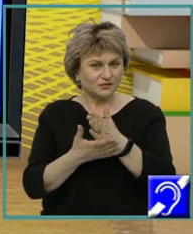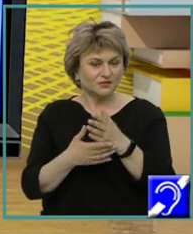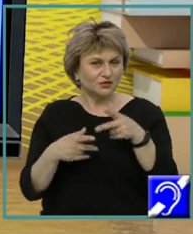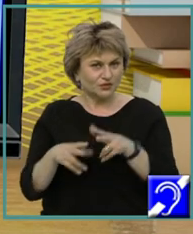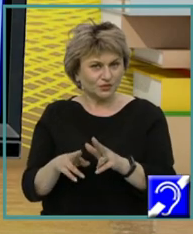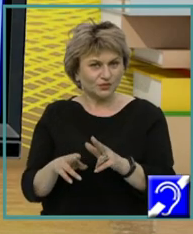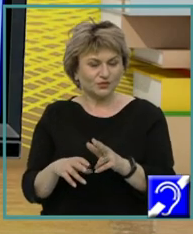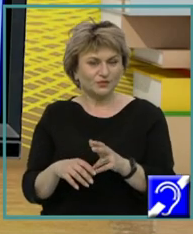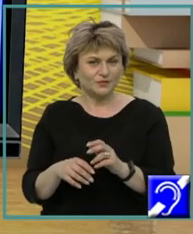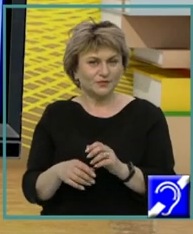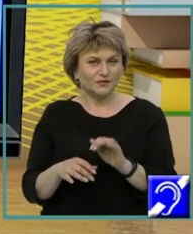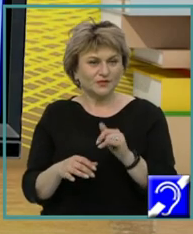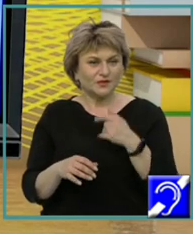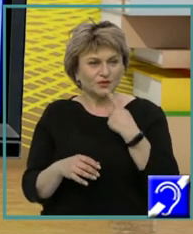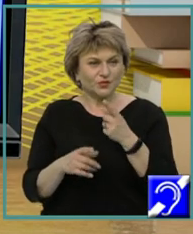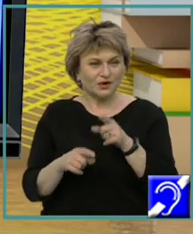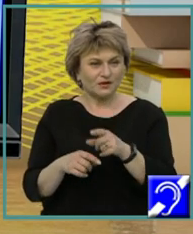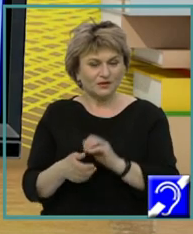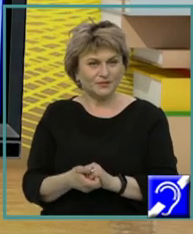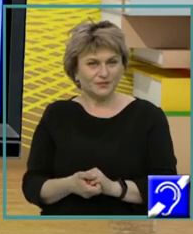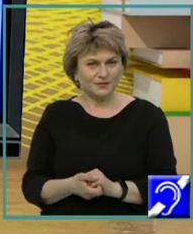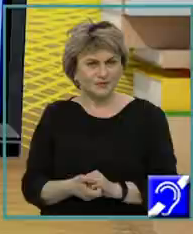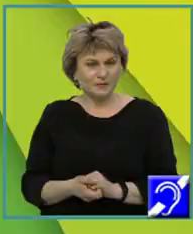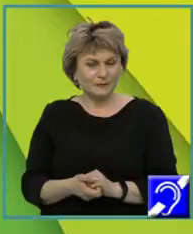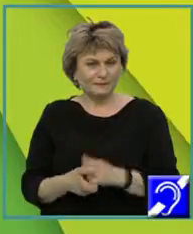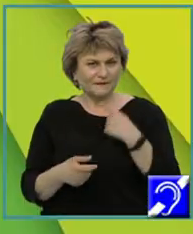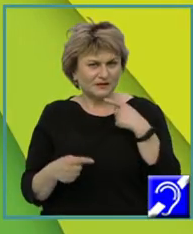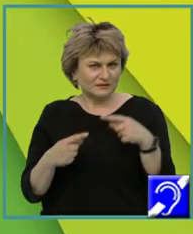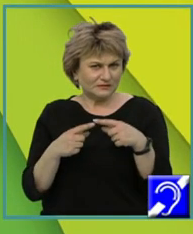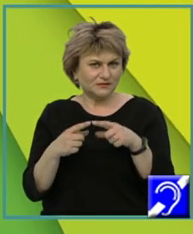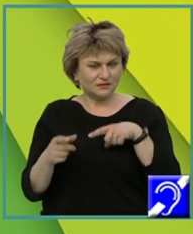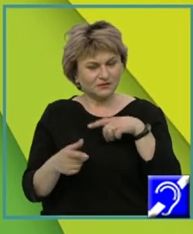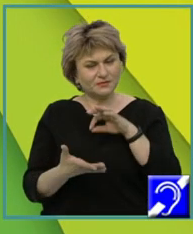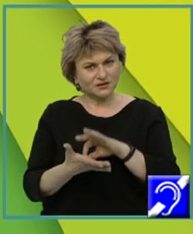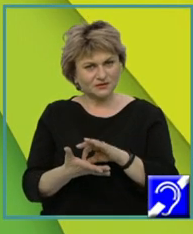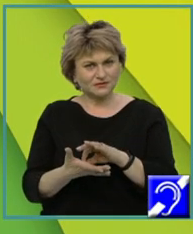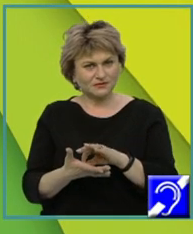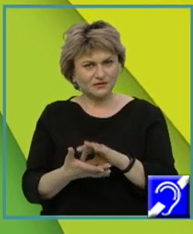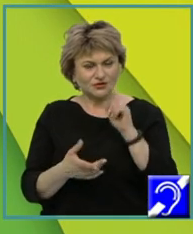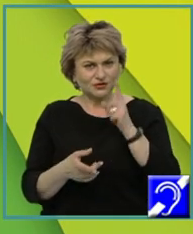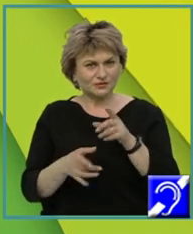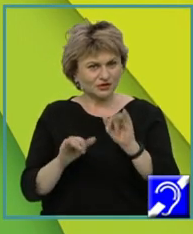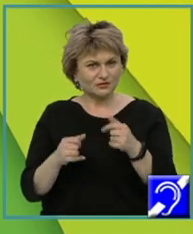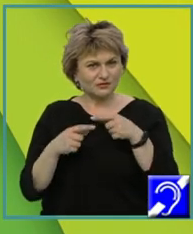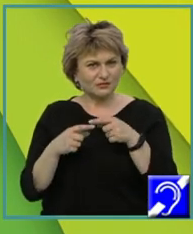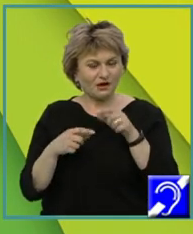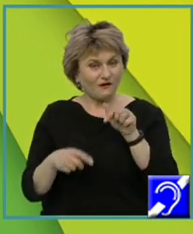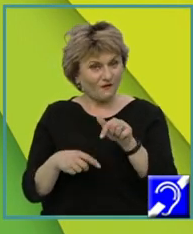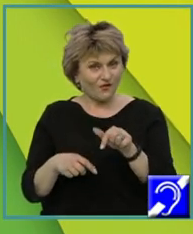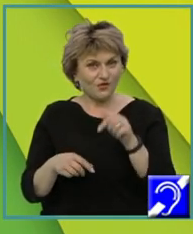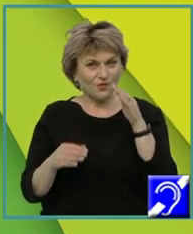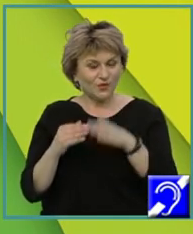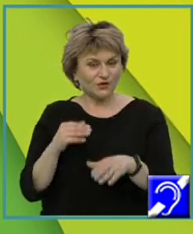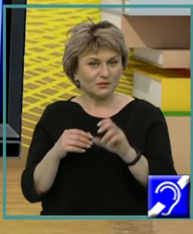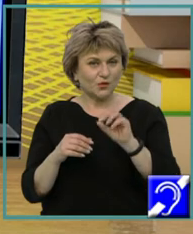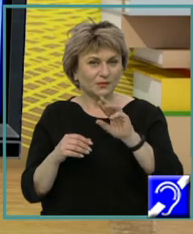și Literatura spune el intriga deși este prezentă noi știm ce se întâmplă acolo În ultima